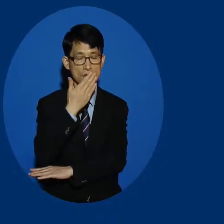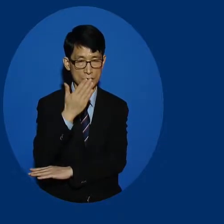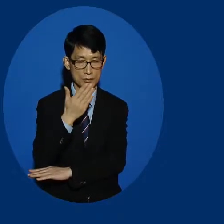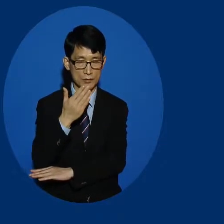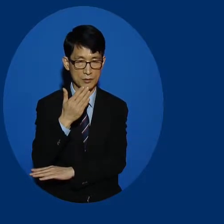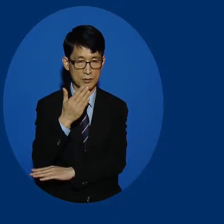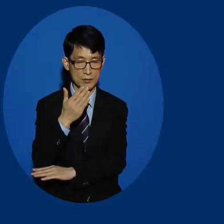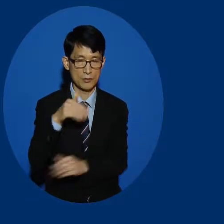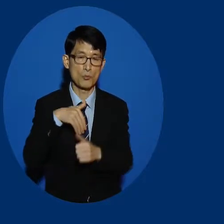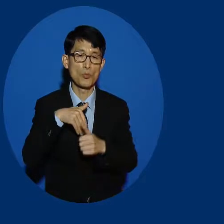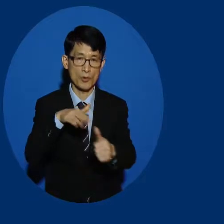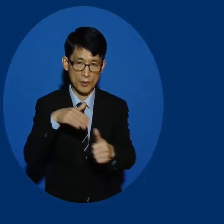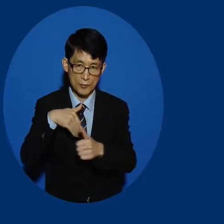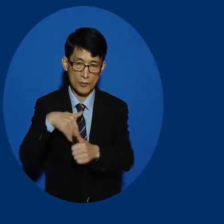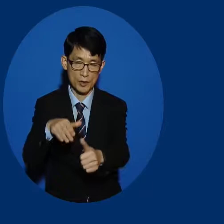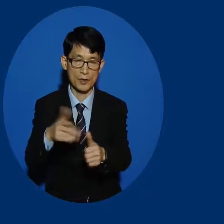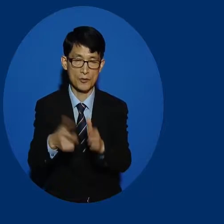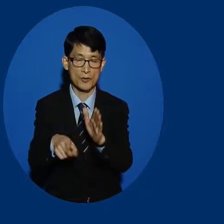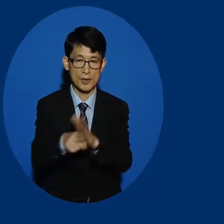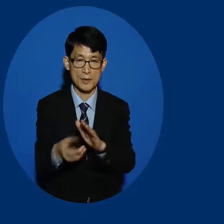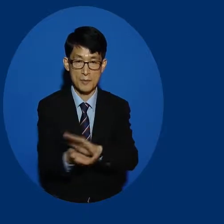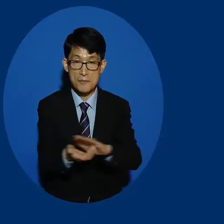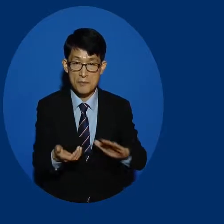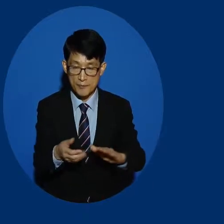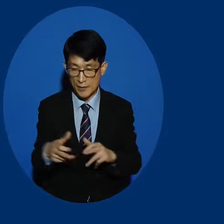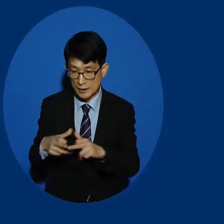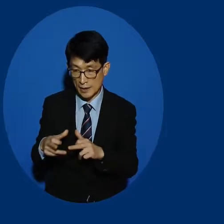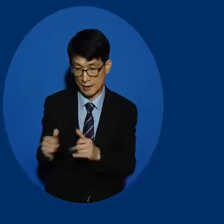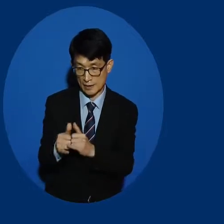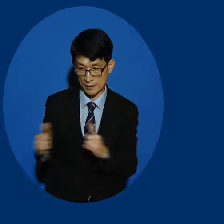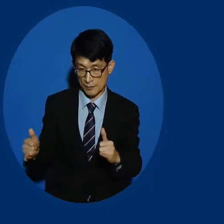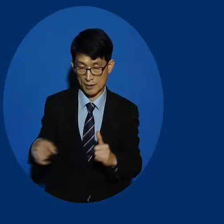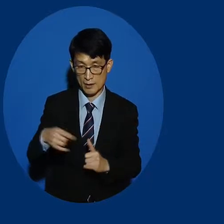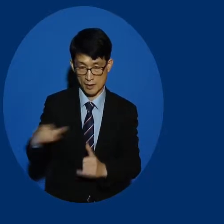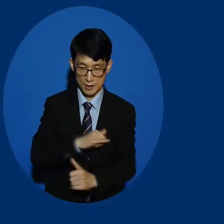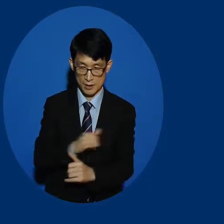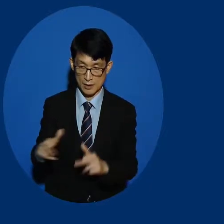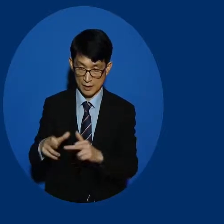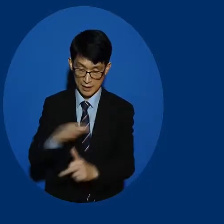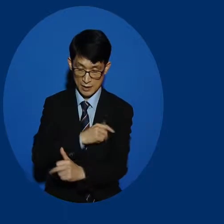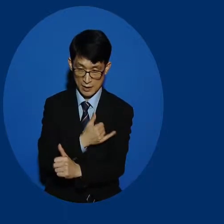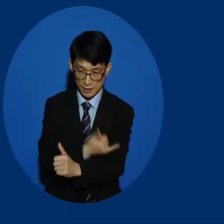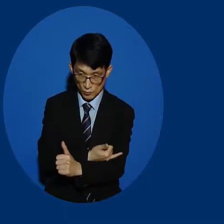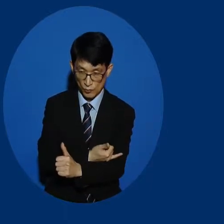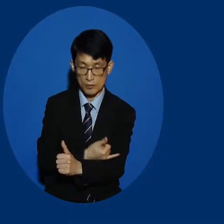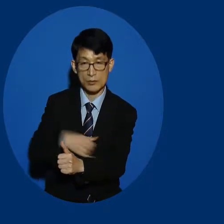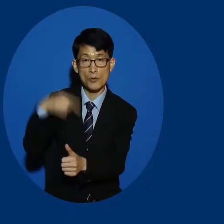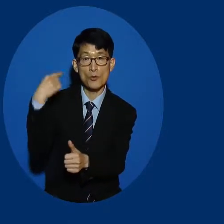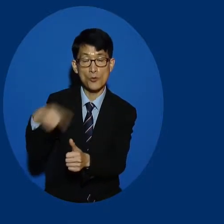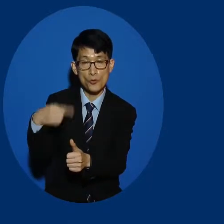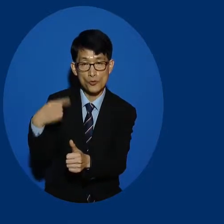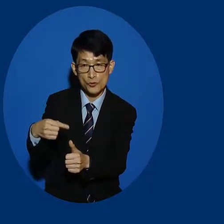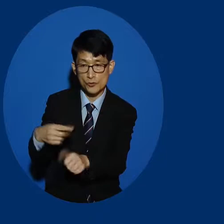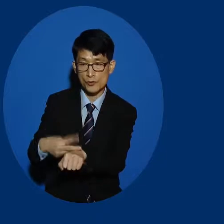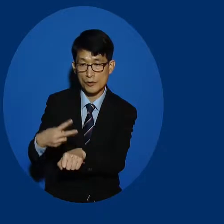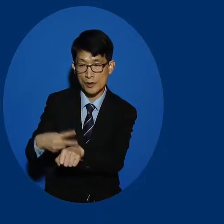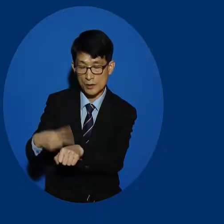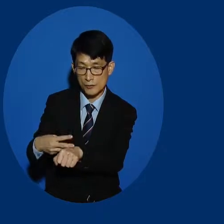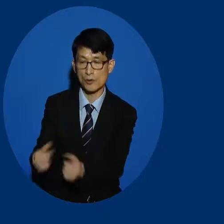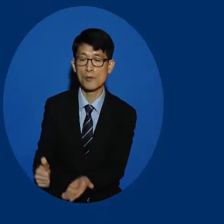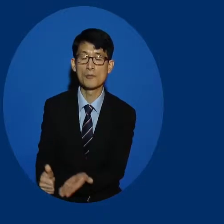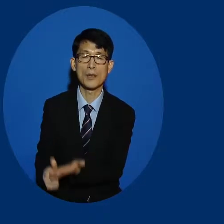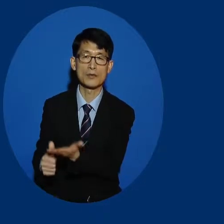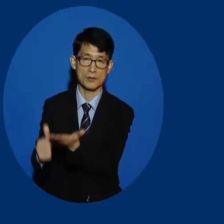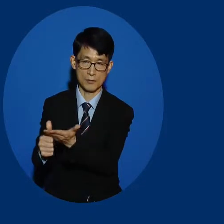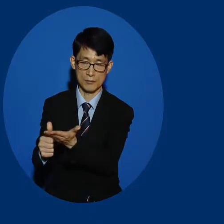또 활동할 수 있도록 그들을 장애 인권 강사 또는 장애 이해 강사로 양성하는 그리고